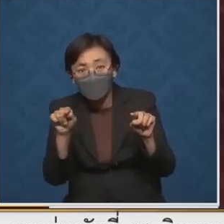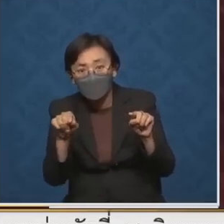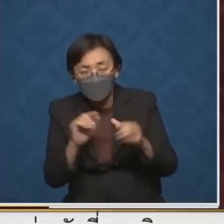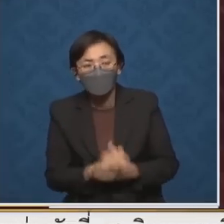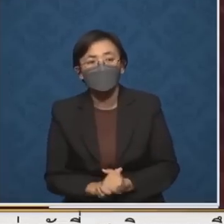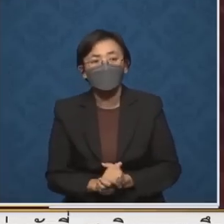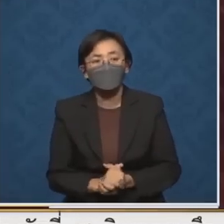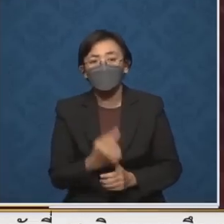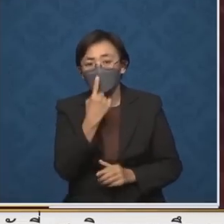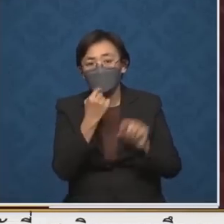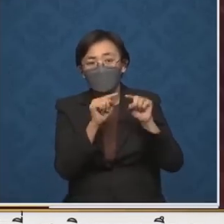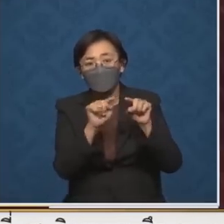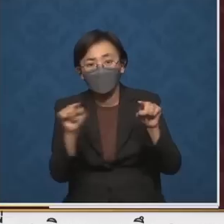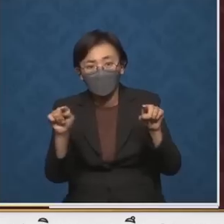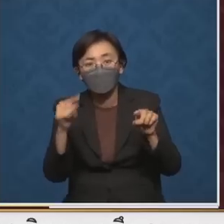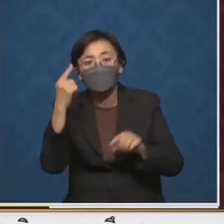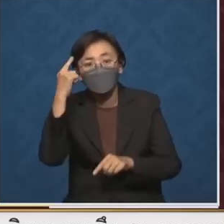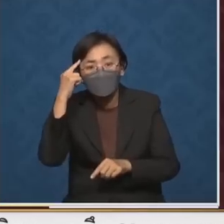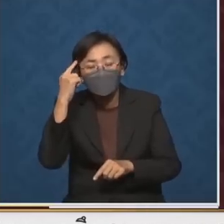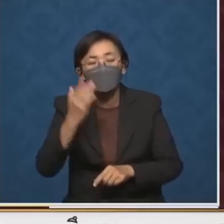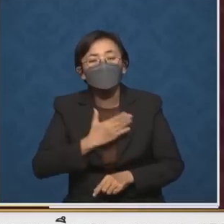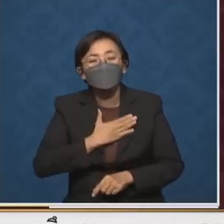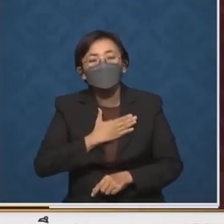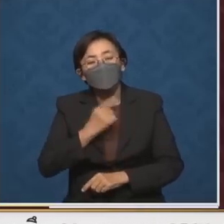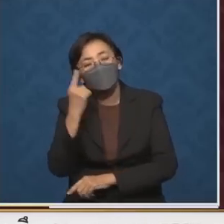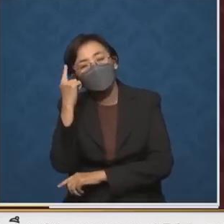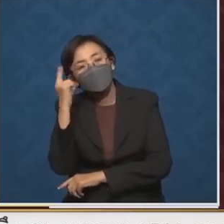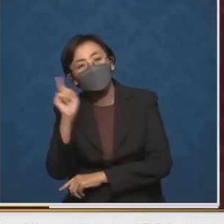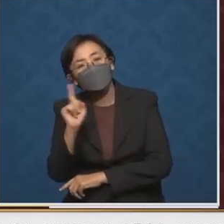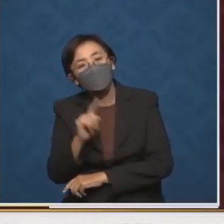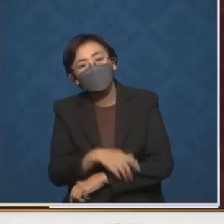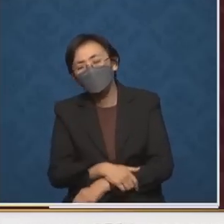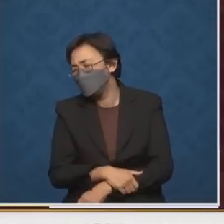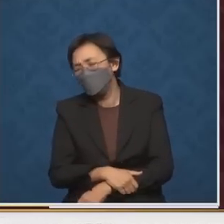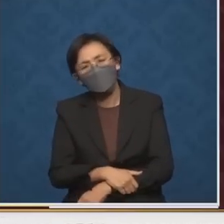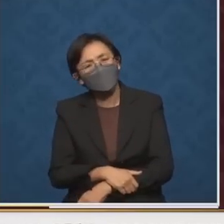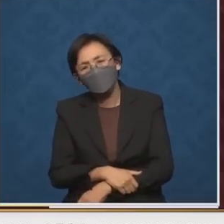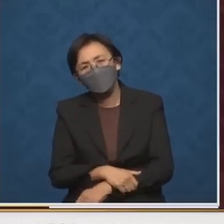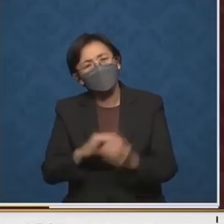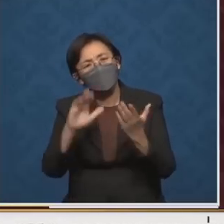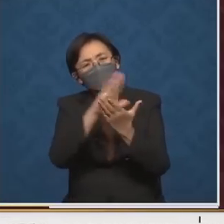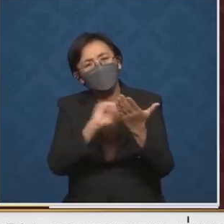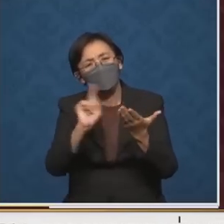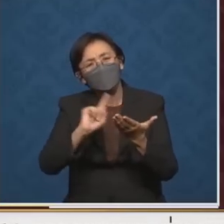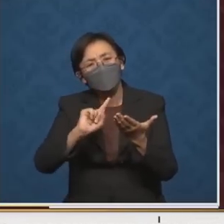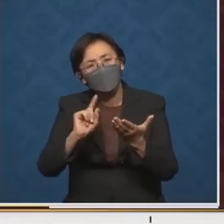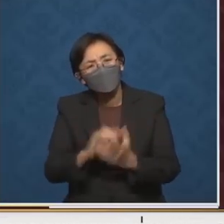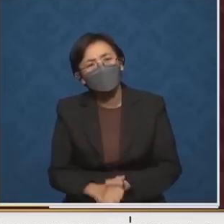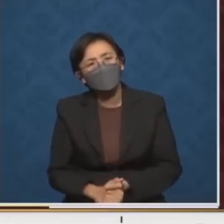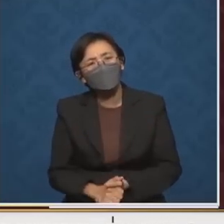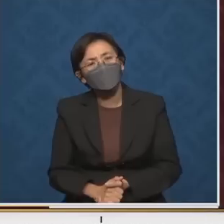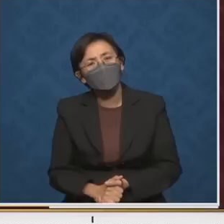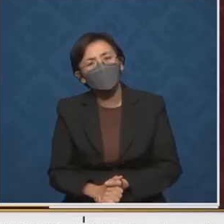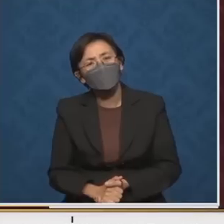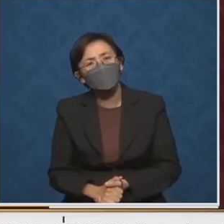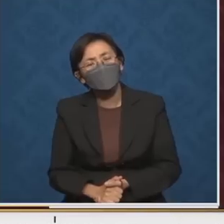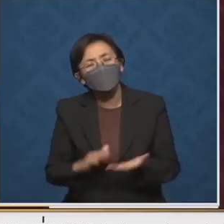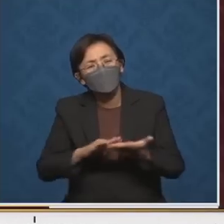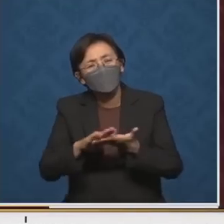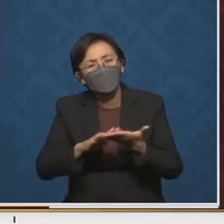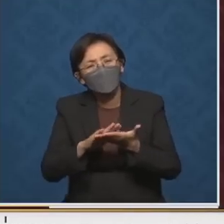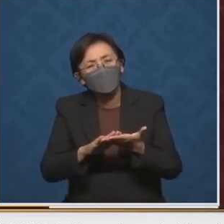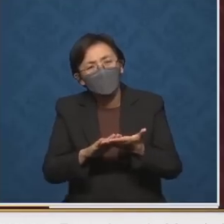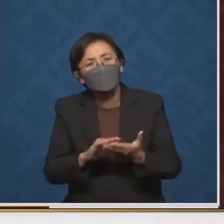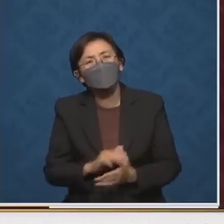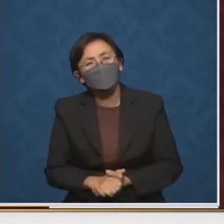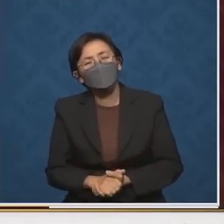ถ้รู้มั้ย ถปัทมาานวาผมคิดอะไรอยู่มัมประเทศอะไรวะ ที่มันที่ใช้คำ